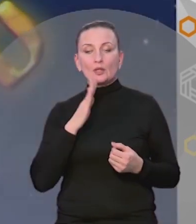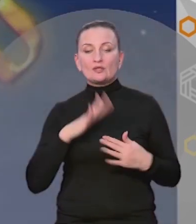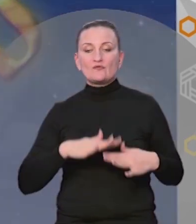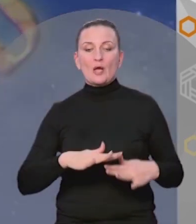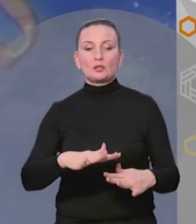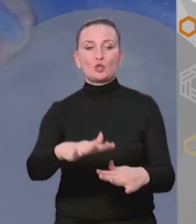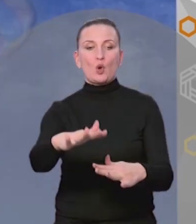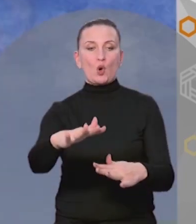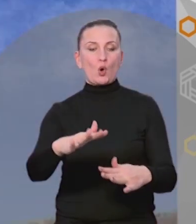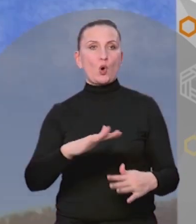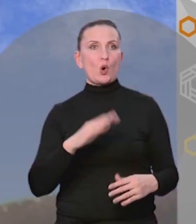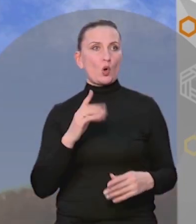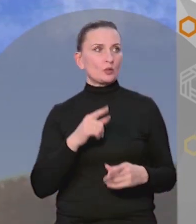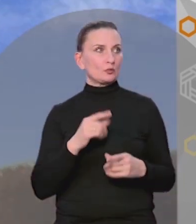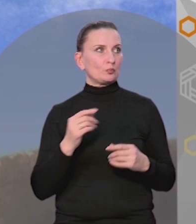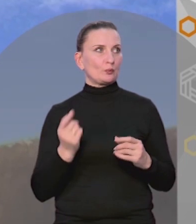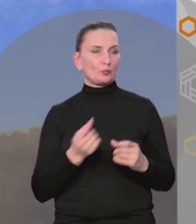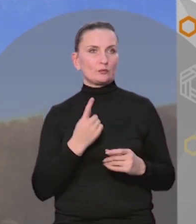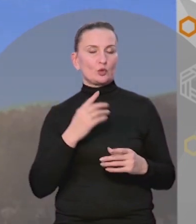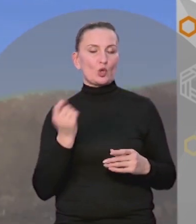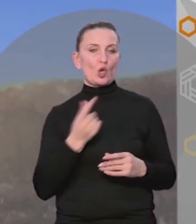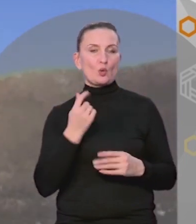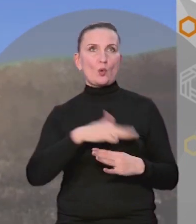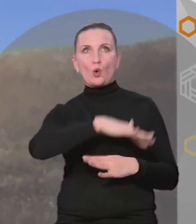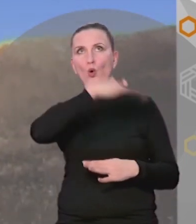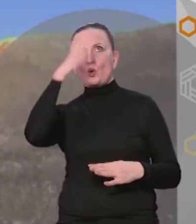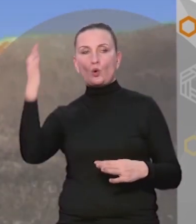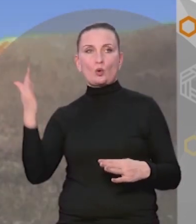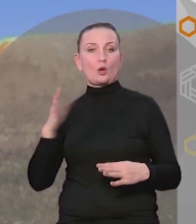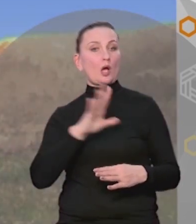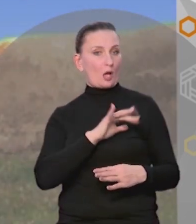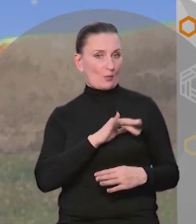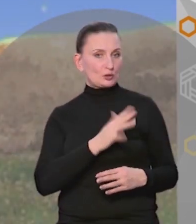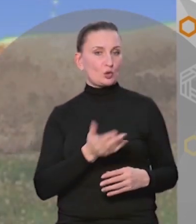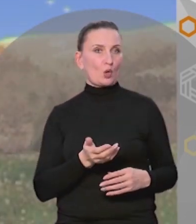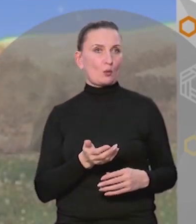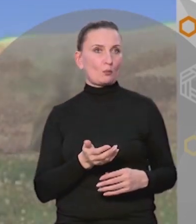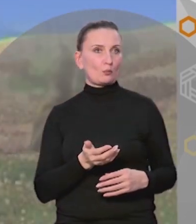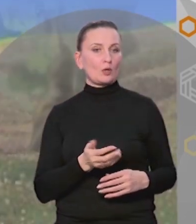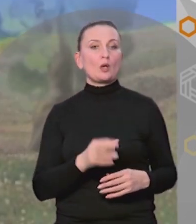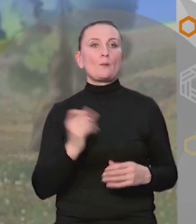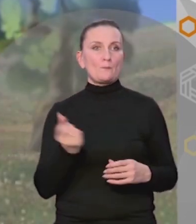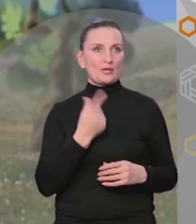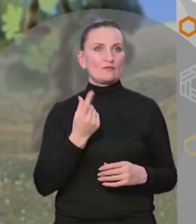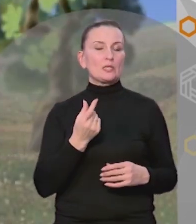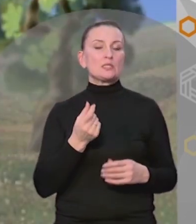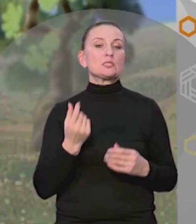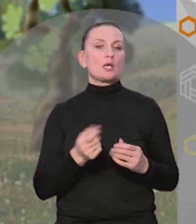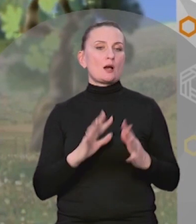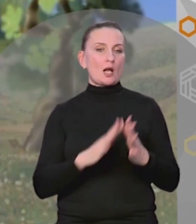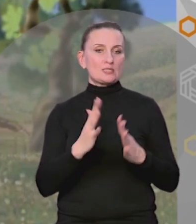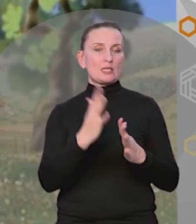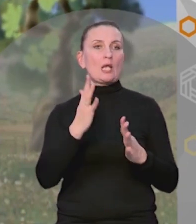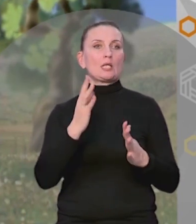Над водой, над землей засиял небосвод голубой. А потом появились